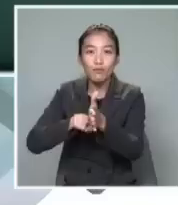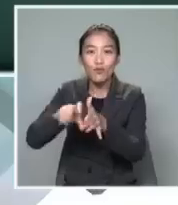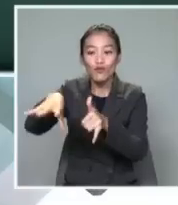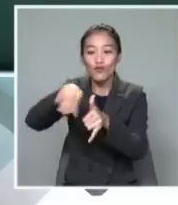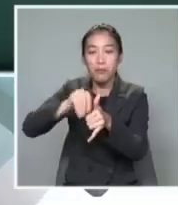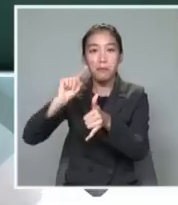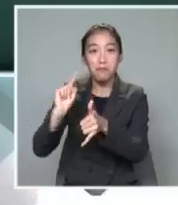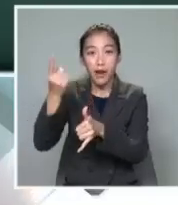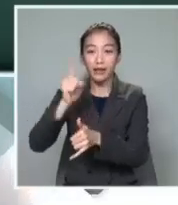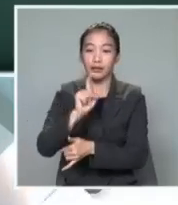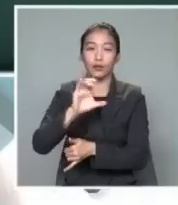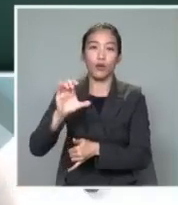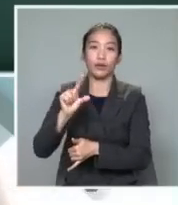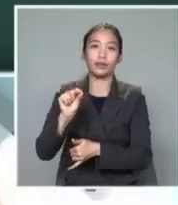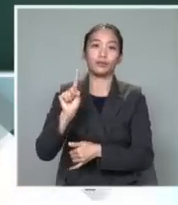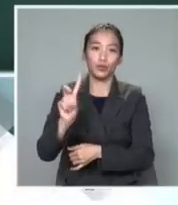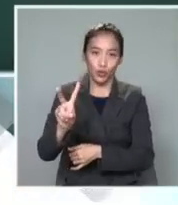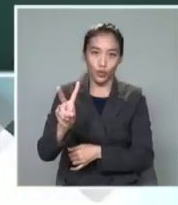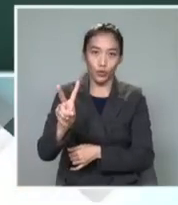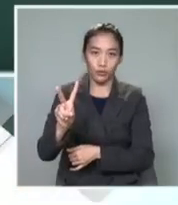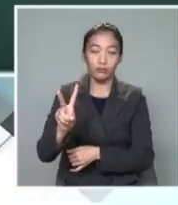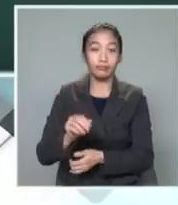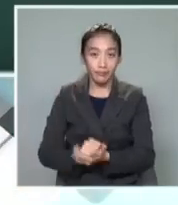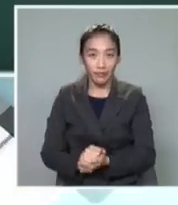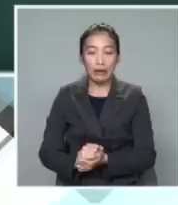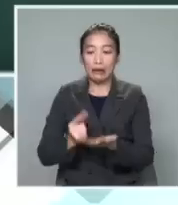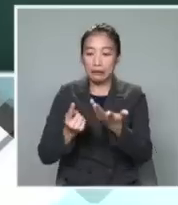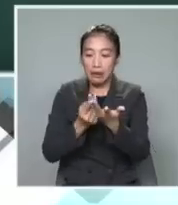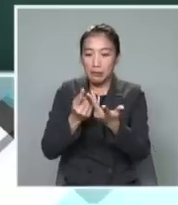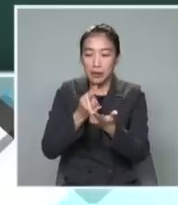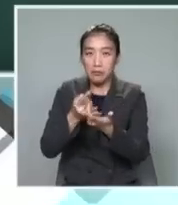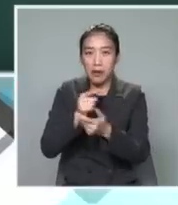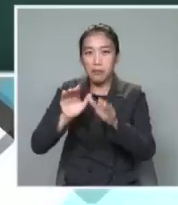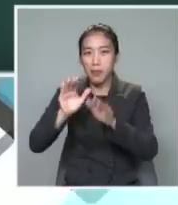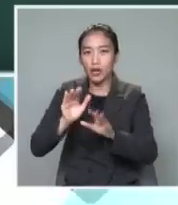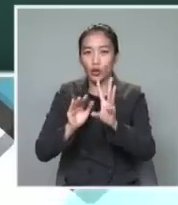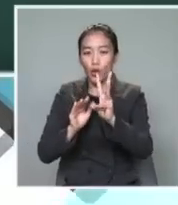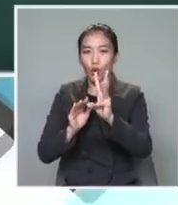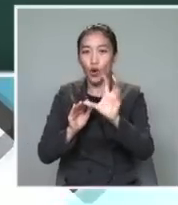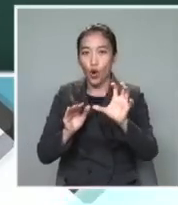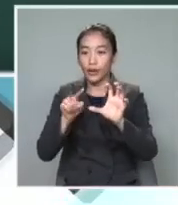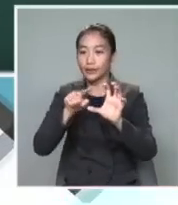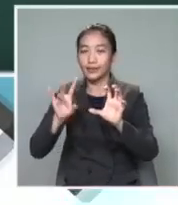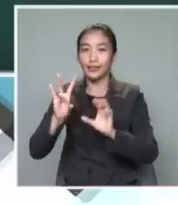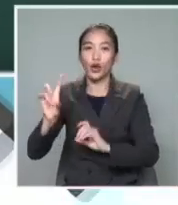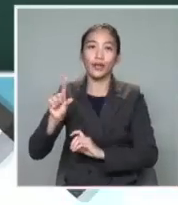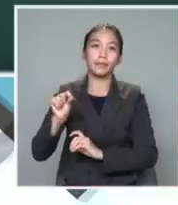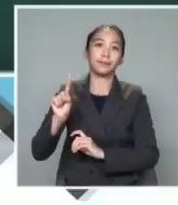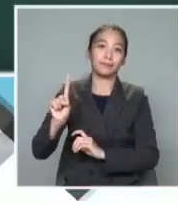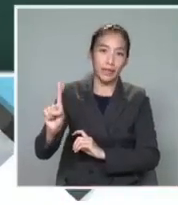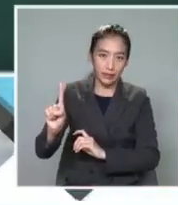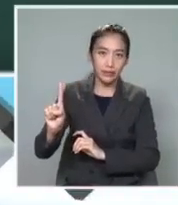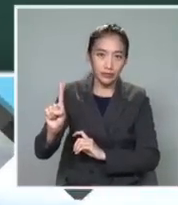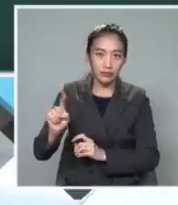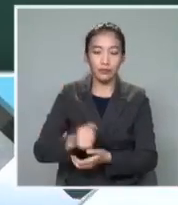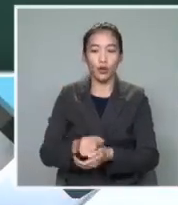122รายนะครับนับเป็นลำดับที่600ถึง721นะครับซึ่งได้จำแนกเป็นกลุ่ม